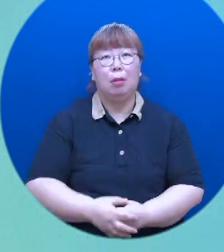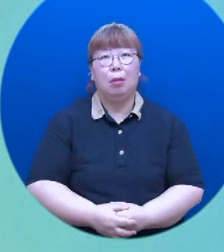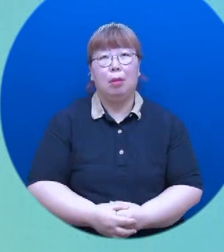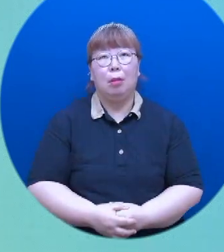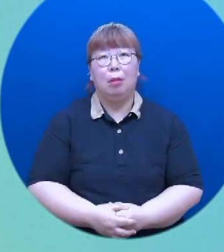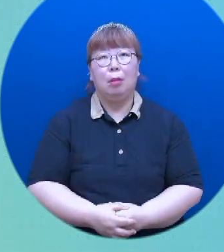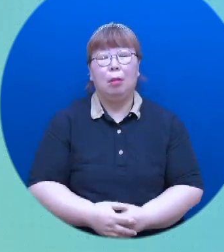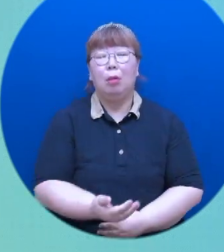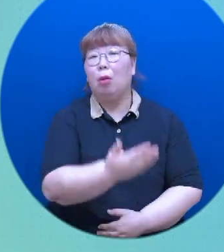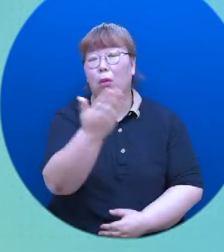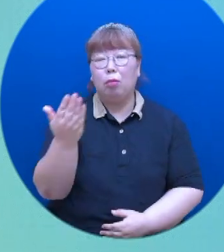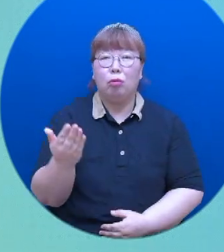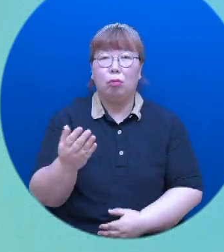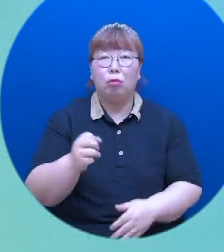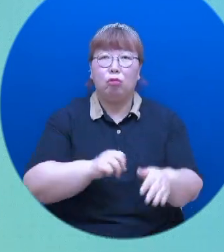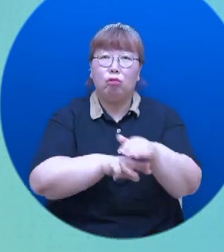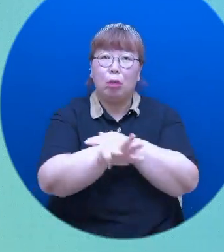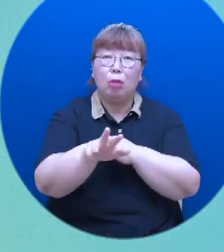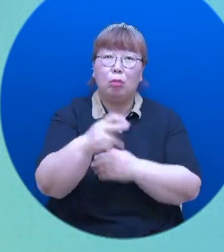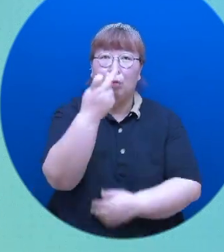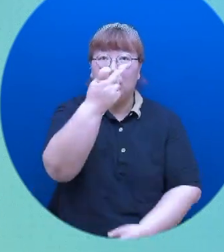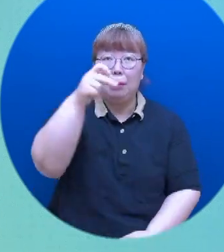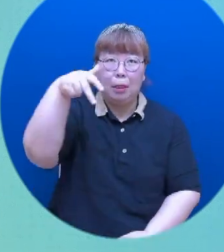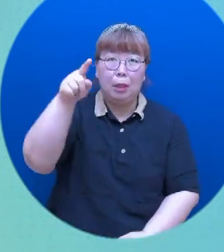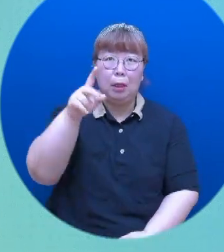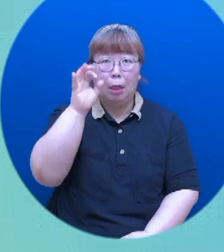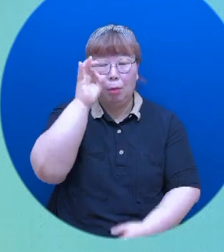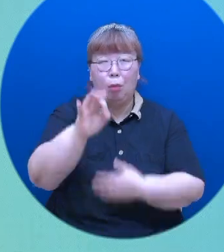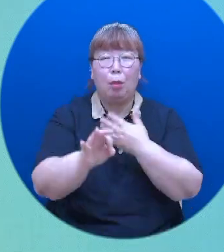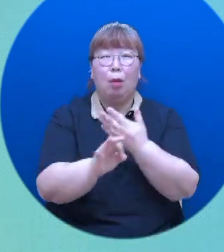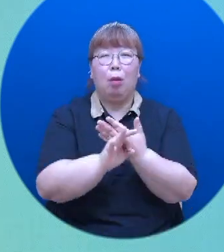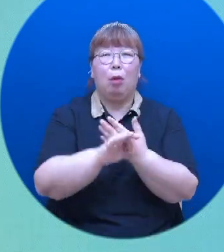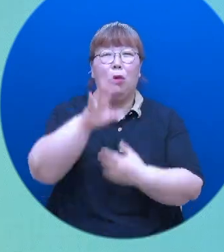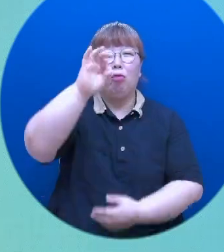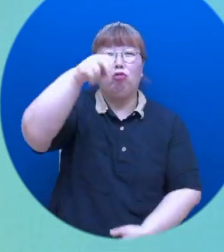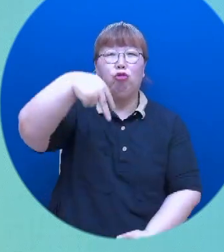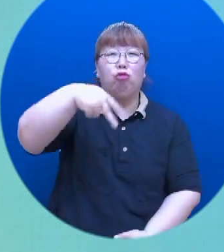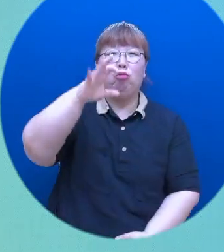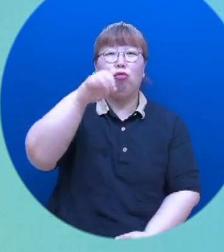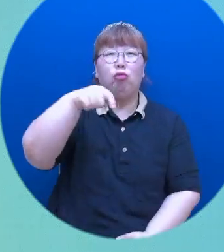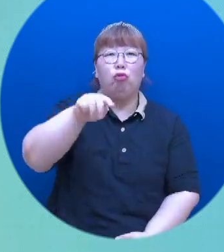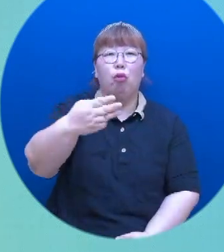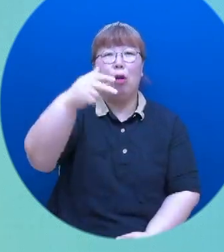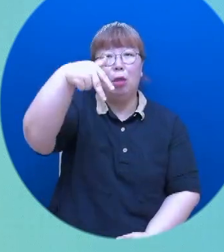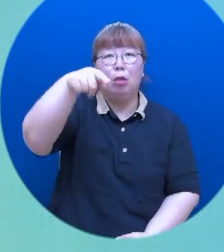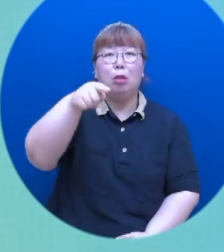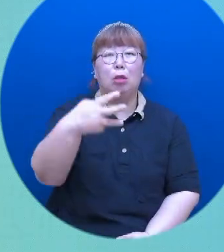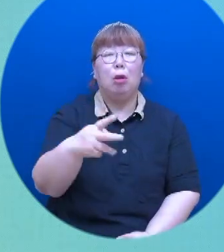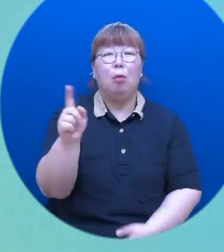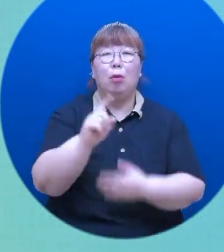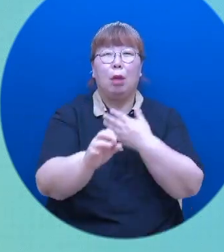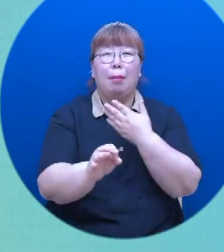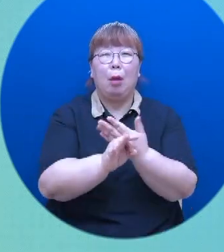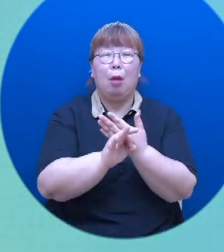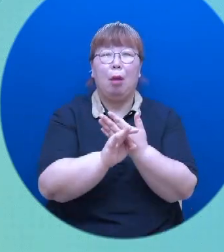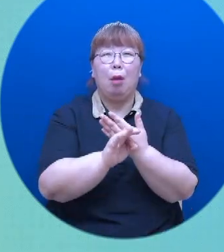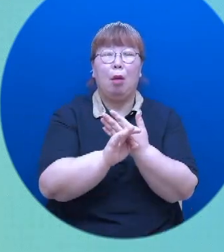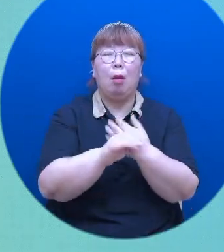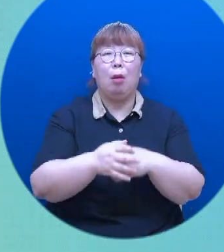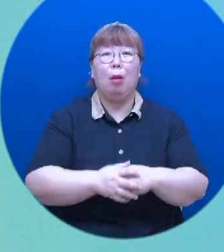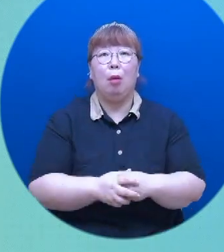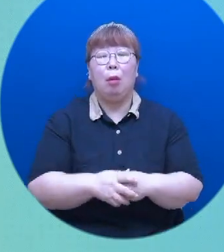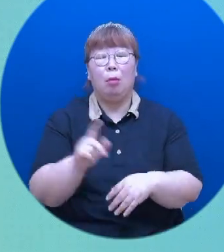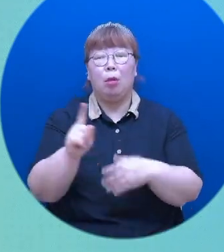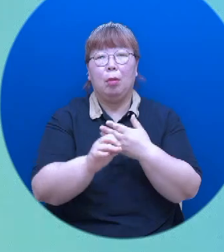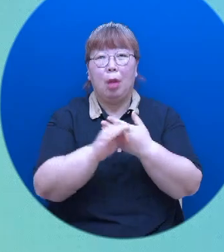여러분, 출애굽기 12장에 6월절이 나와요. 바로는 손들고 이스라엘로